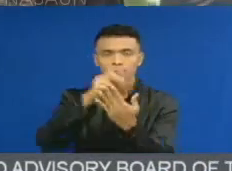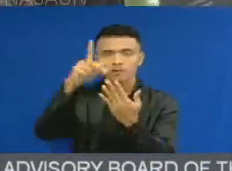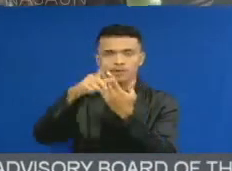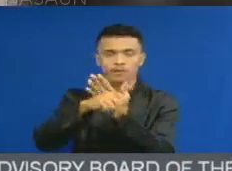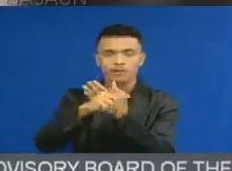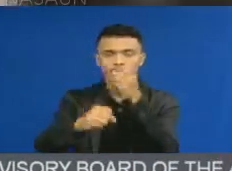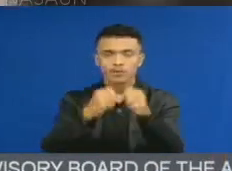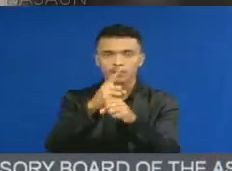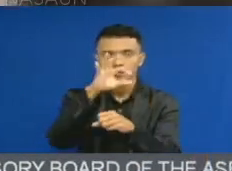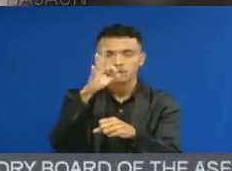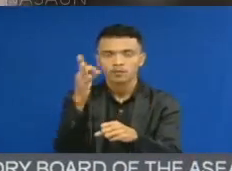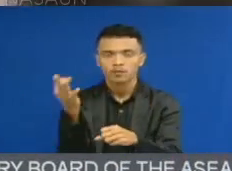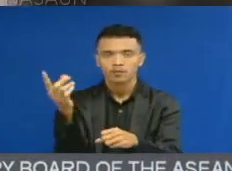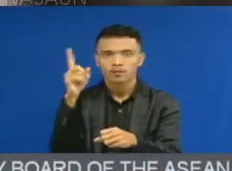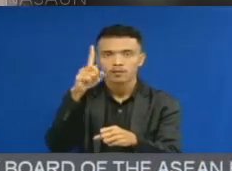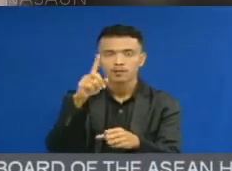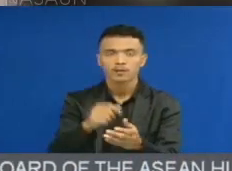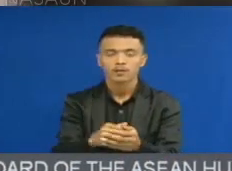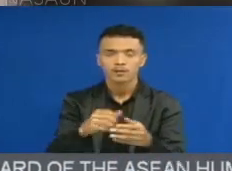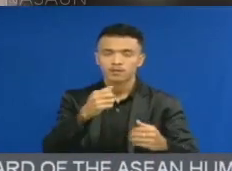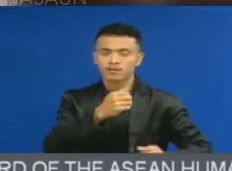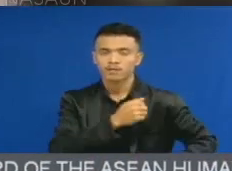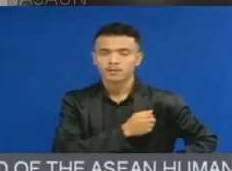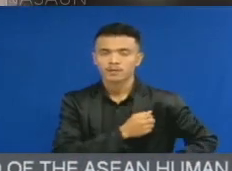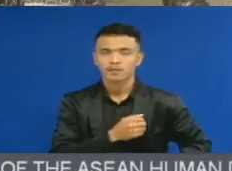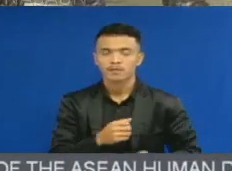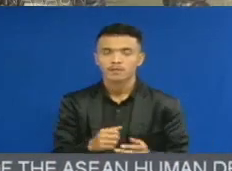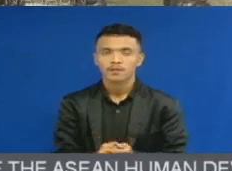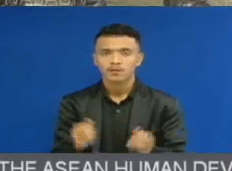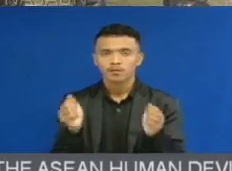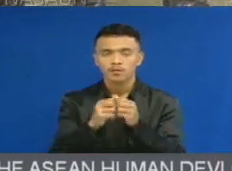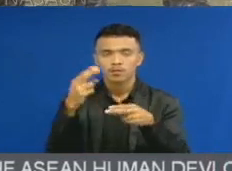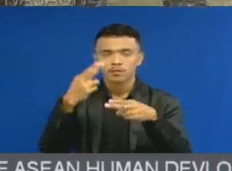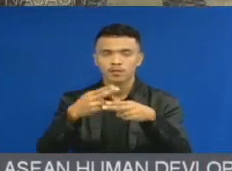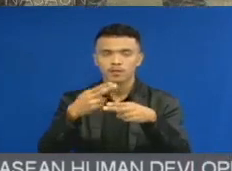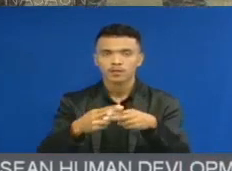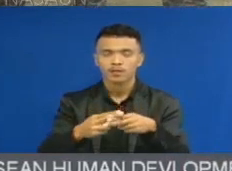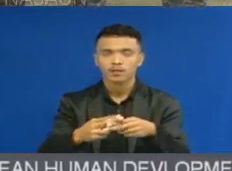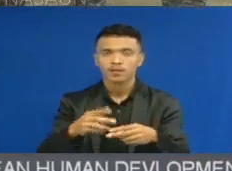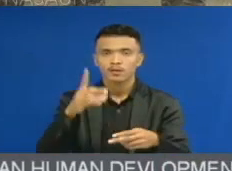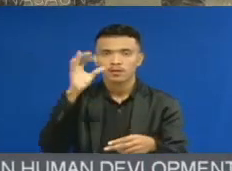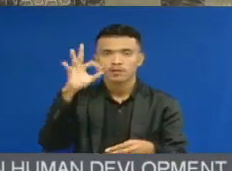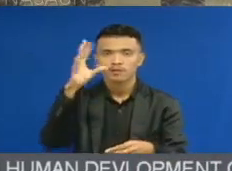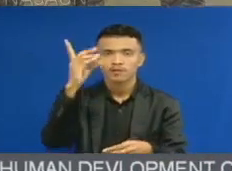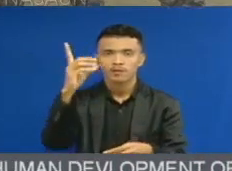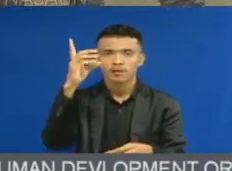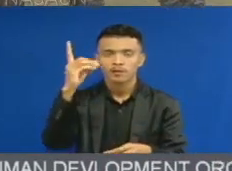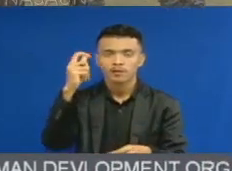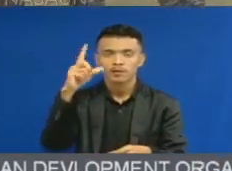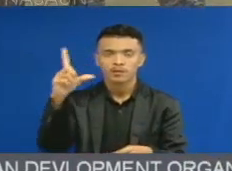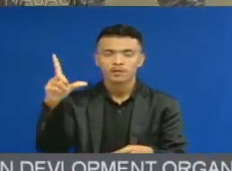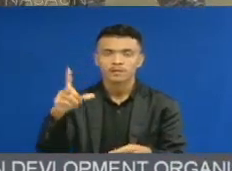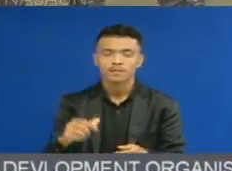rihung ruida. Falentil tama ba Forsa Defesa Nasional. Hot narang Forsas de Defesa Timor Leste